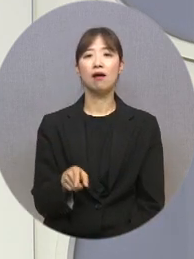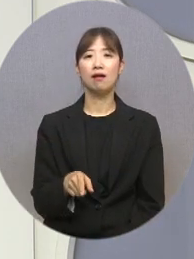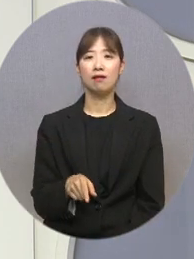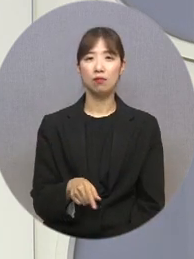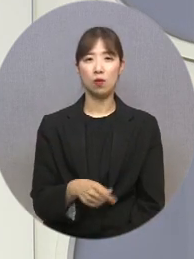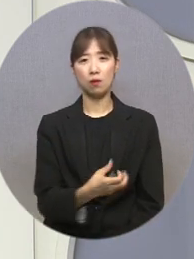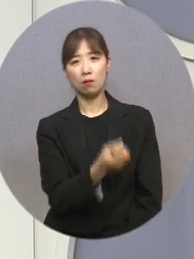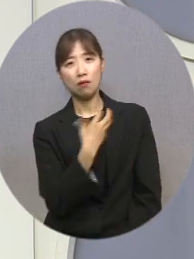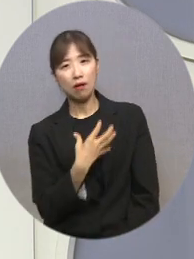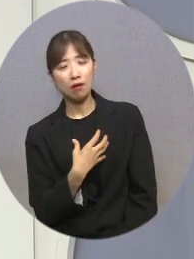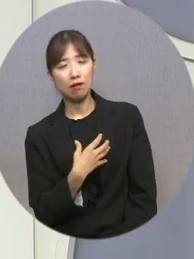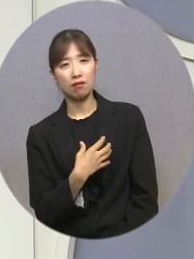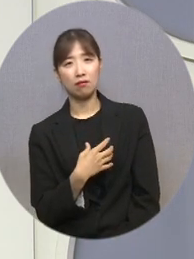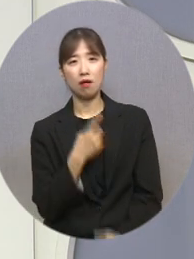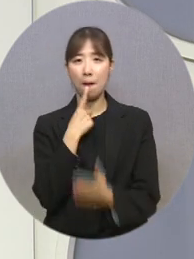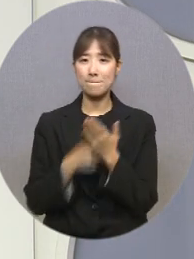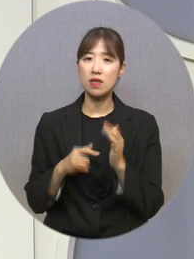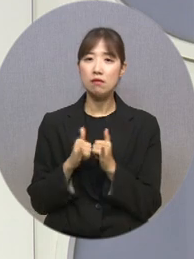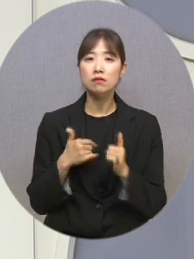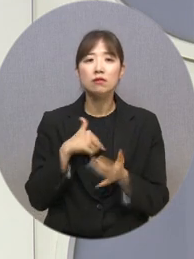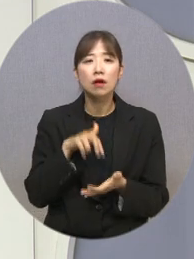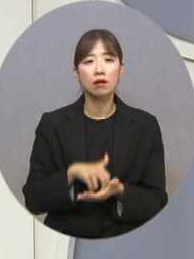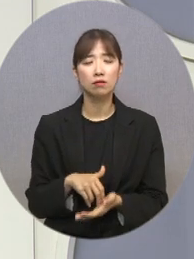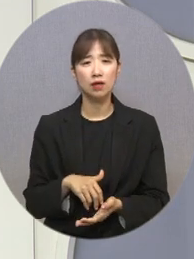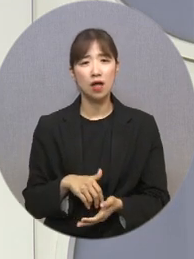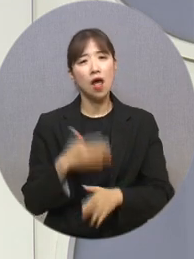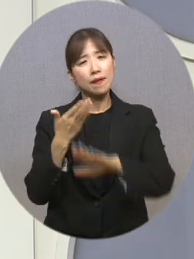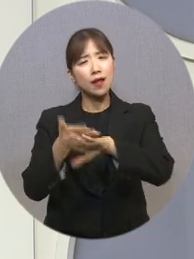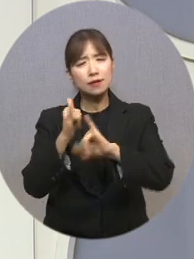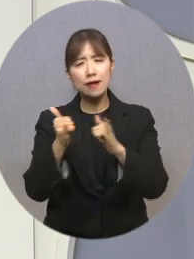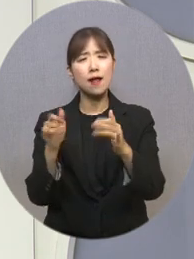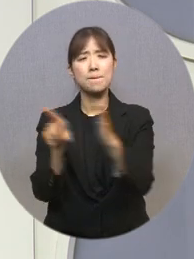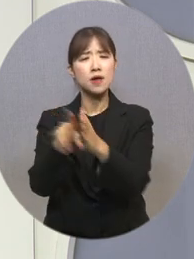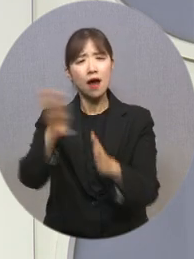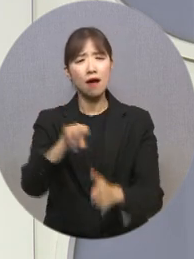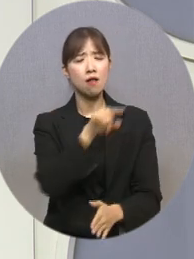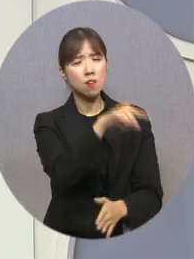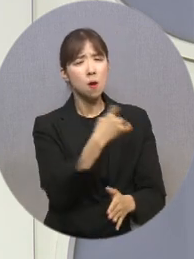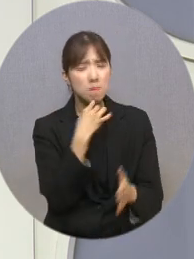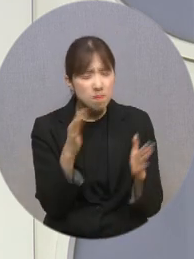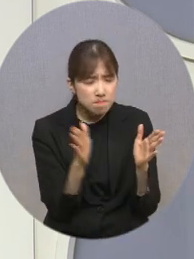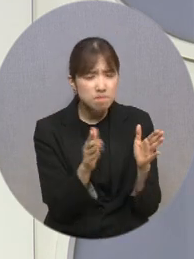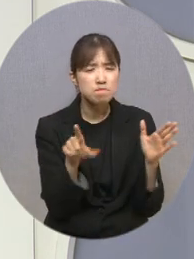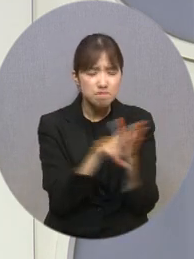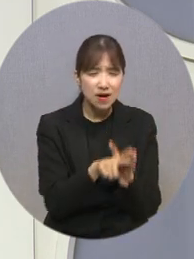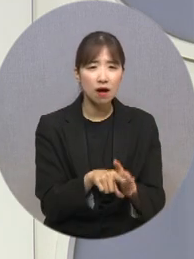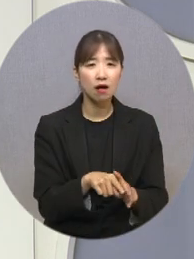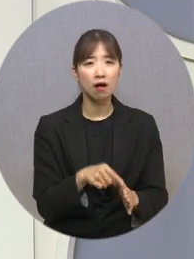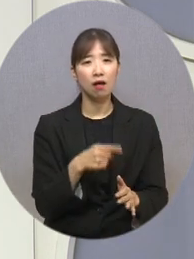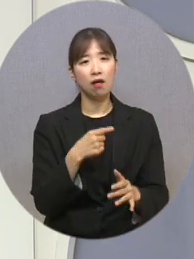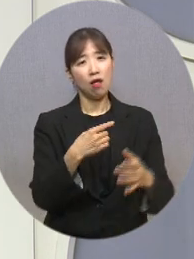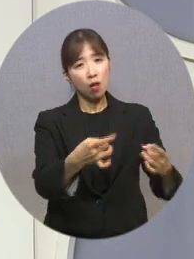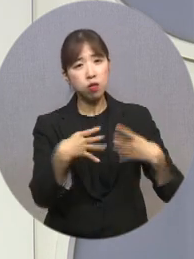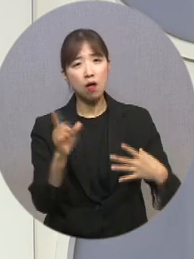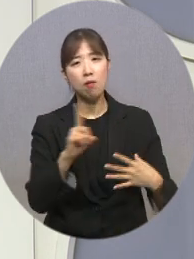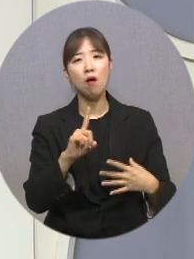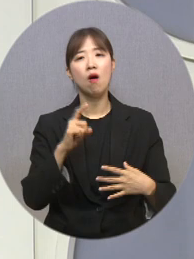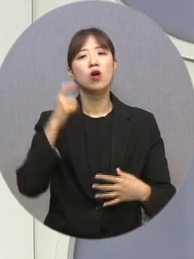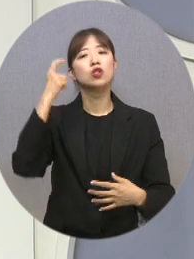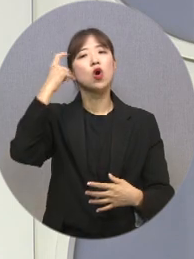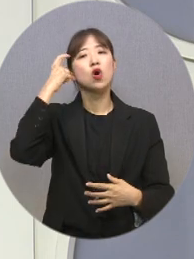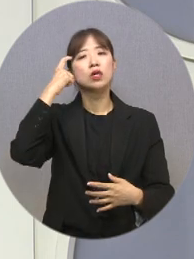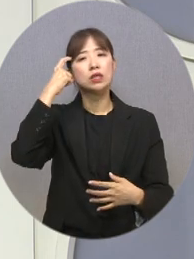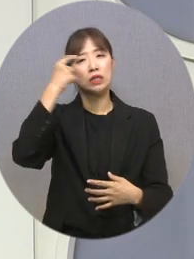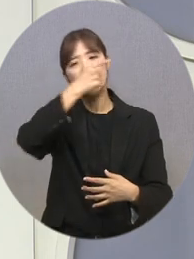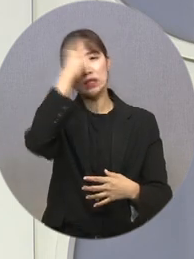굉장히 서운해하고 피해자 입장에서는 딴 사람은 못 믿었는데 당신은 그렇게 믿었는데 나한테 이럴 수 있냐. 그래서 어떤 정신적인 어떤 충격이라고